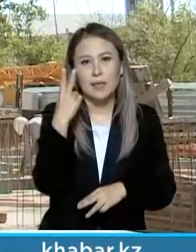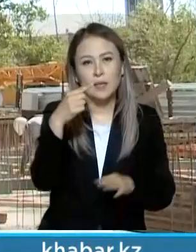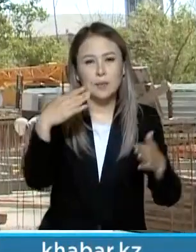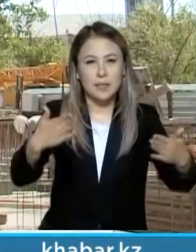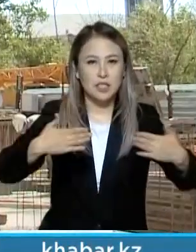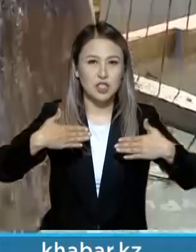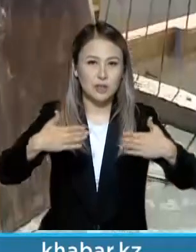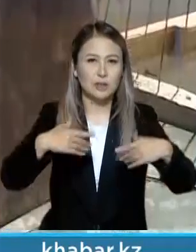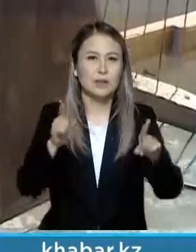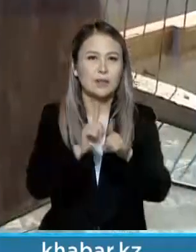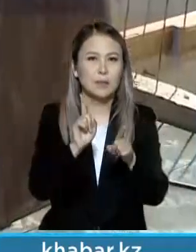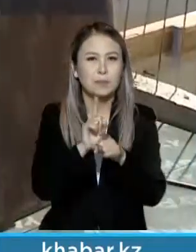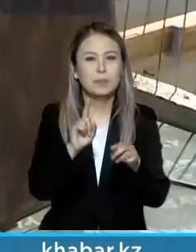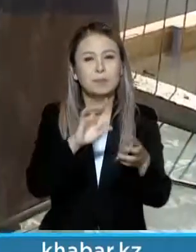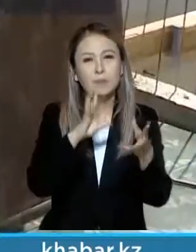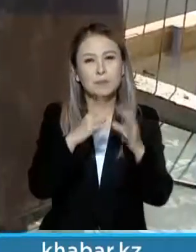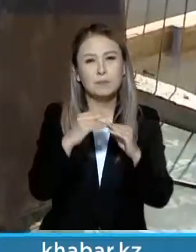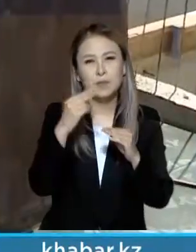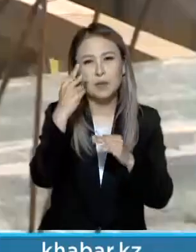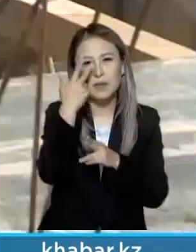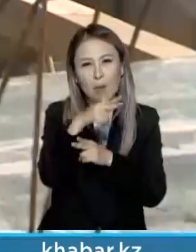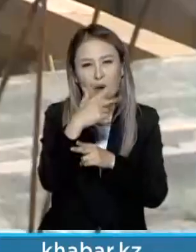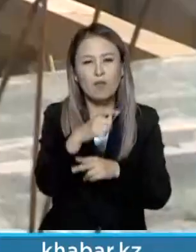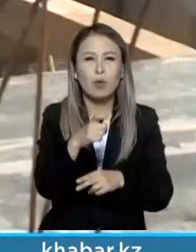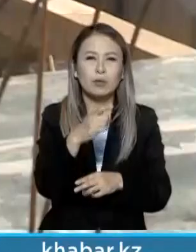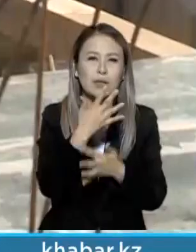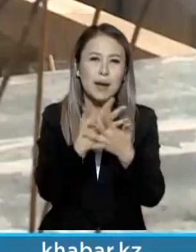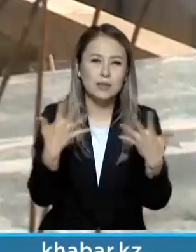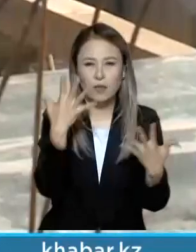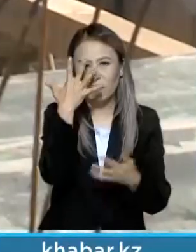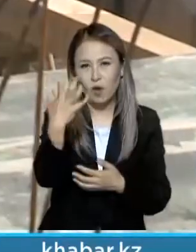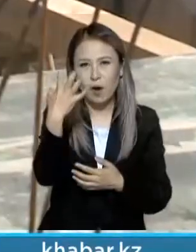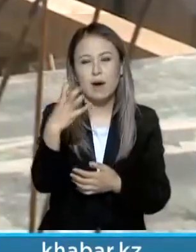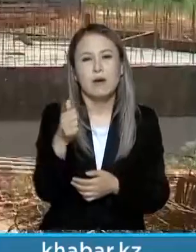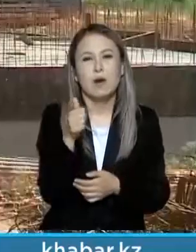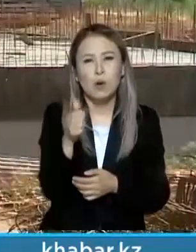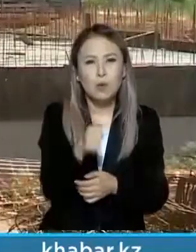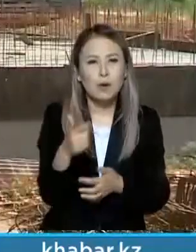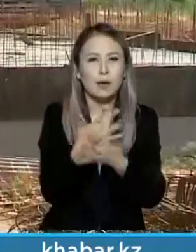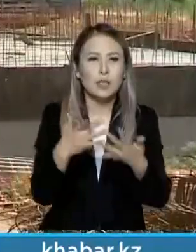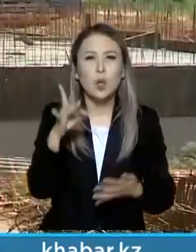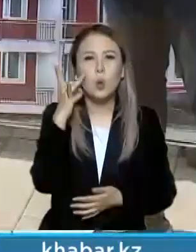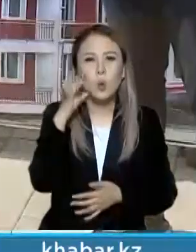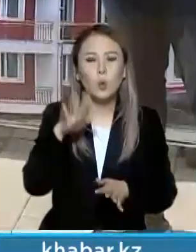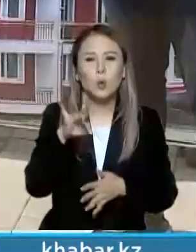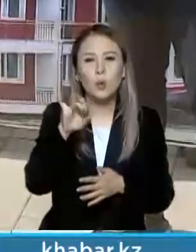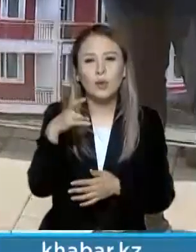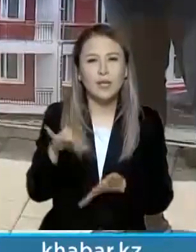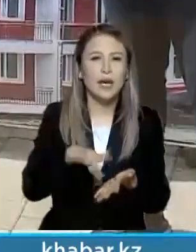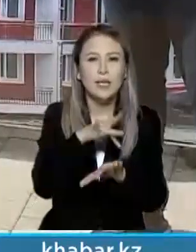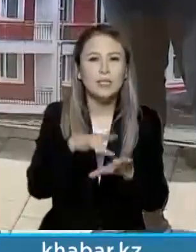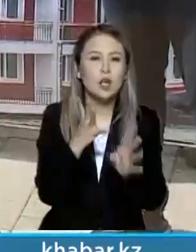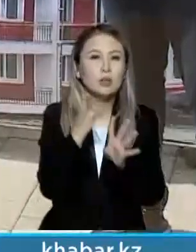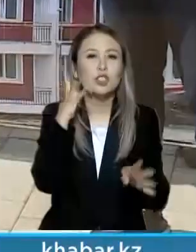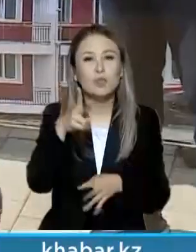2 кіреберісінде жеделсаты, бейне домофон, адамның бет жүзін анықтайтын Face ID орнатылады. Ал Рудный қаласында кезекте